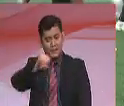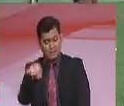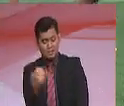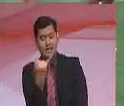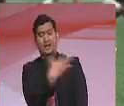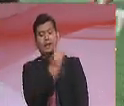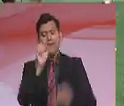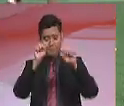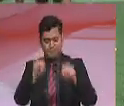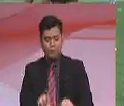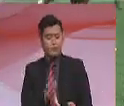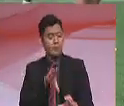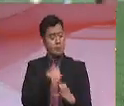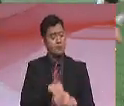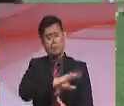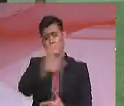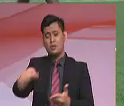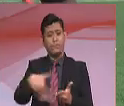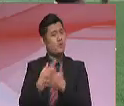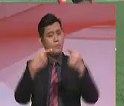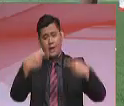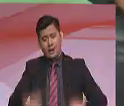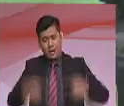musim 2020 bersama PJ City.